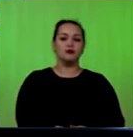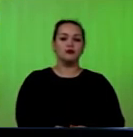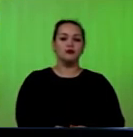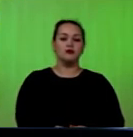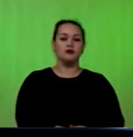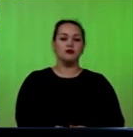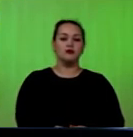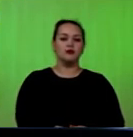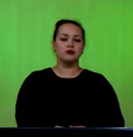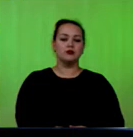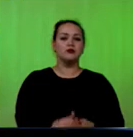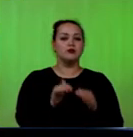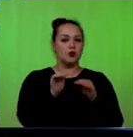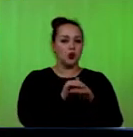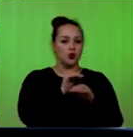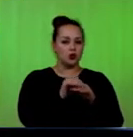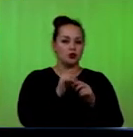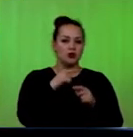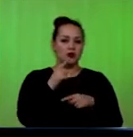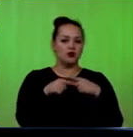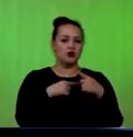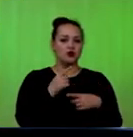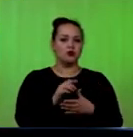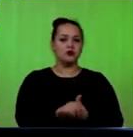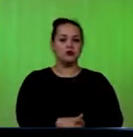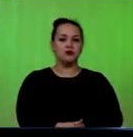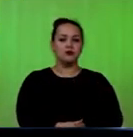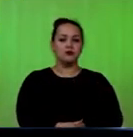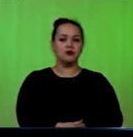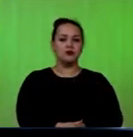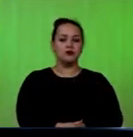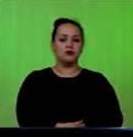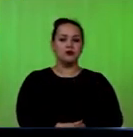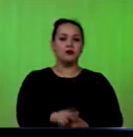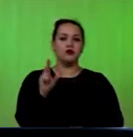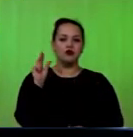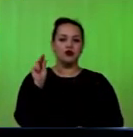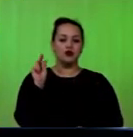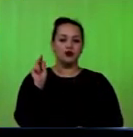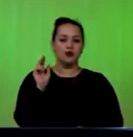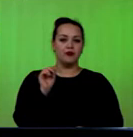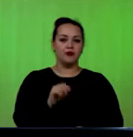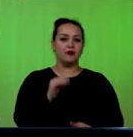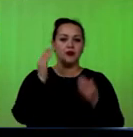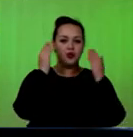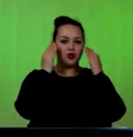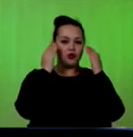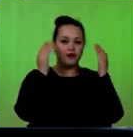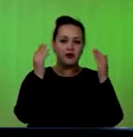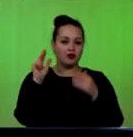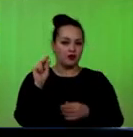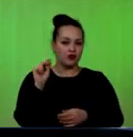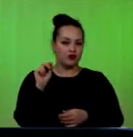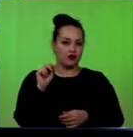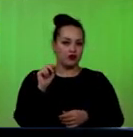молодцы следующее число неизвестное число